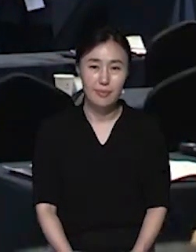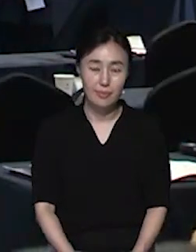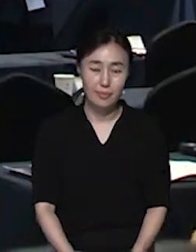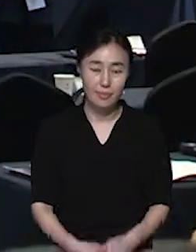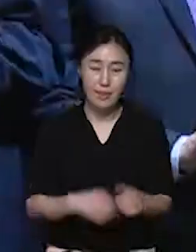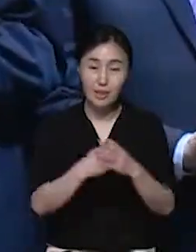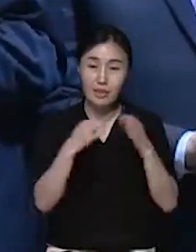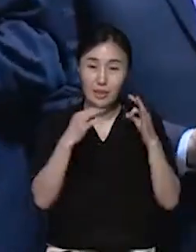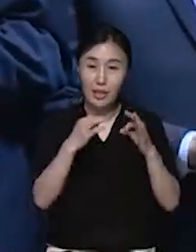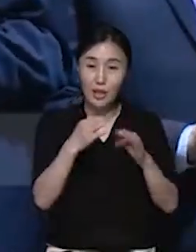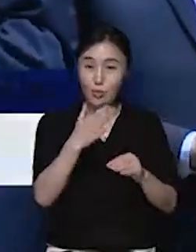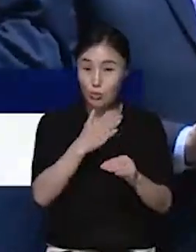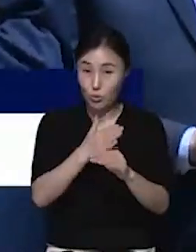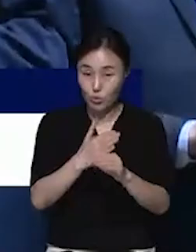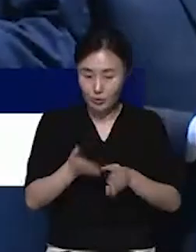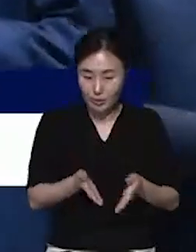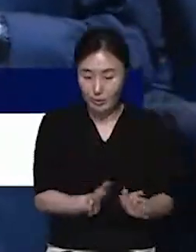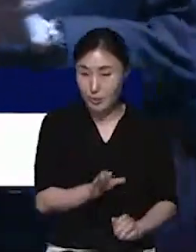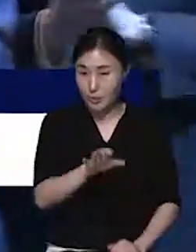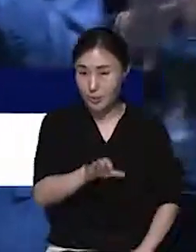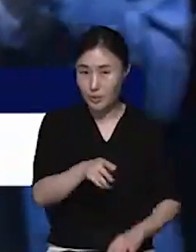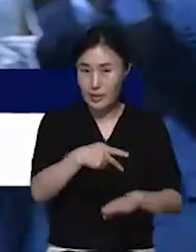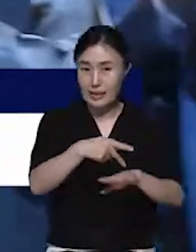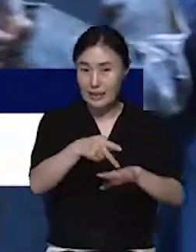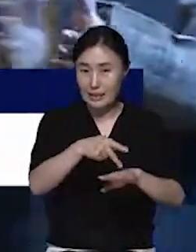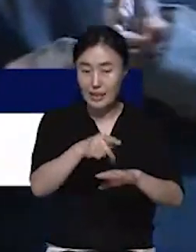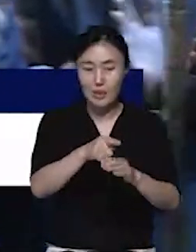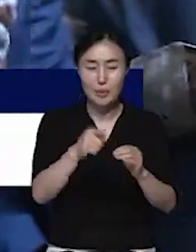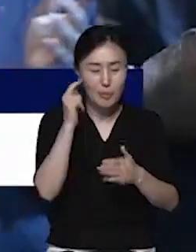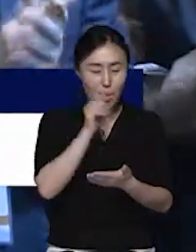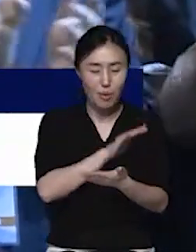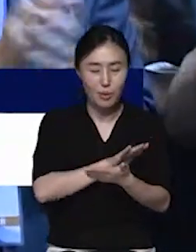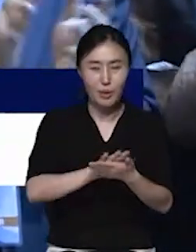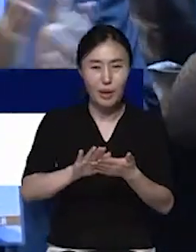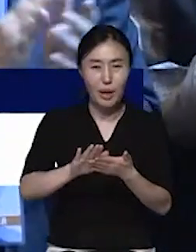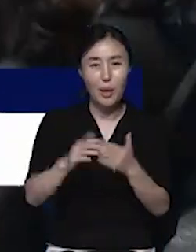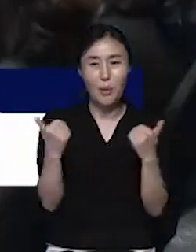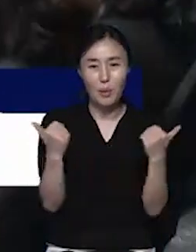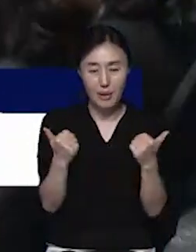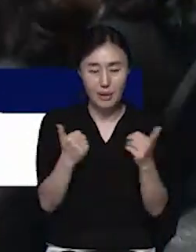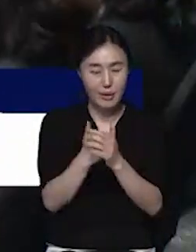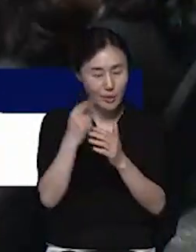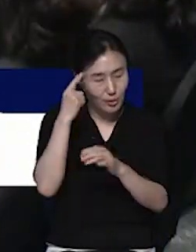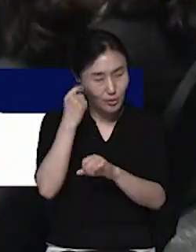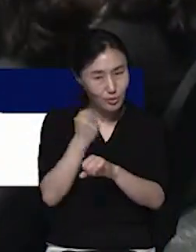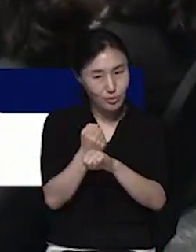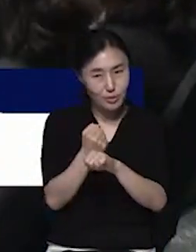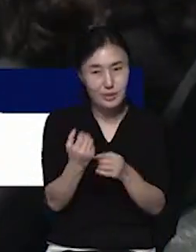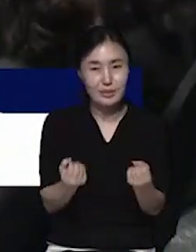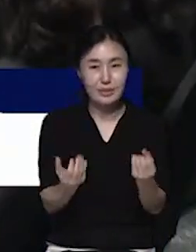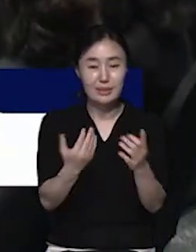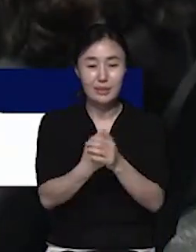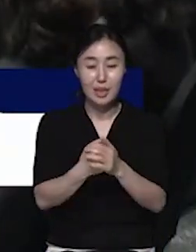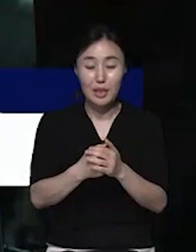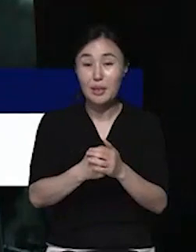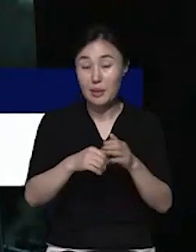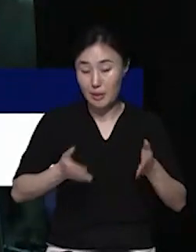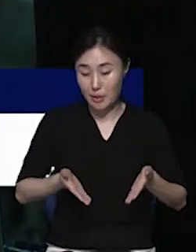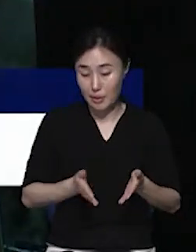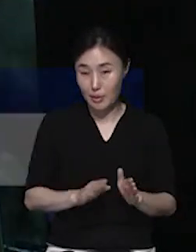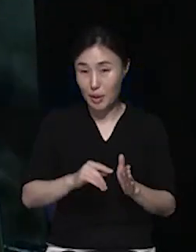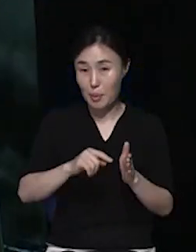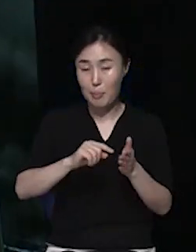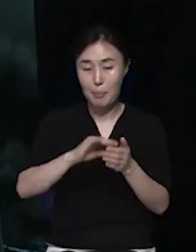DJ의 고향 신안에서 열린 2030 김대중 평화회의 학술 행사. 내년 DJ 탄생 100주년을 맞아 열리는